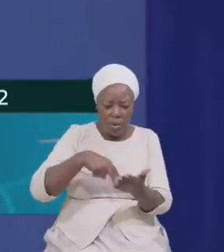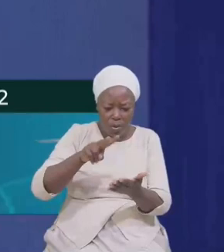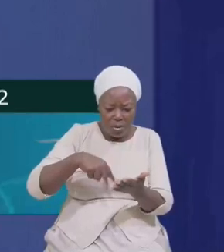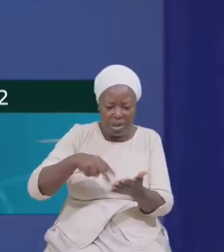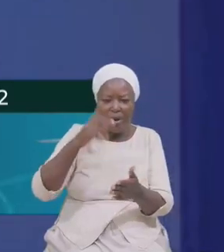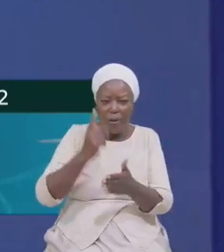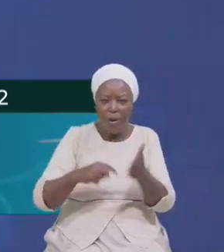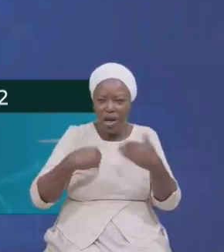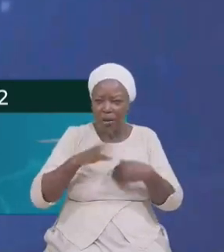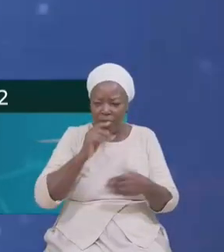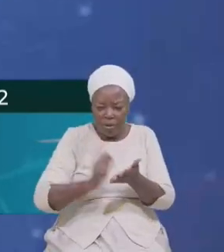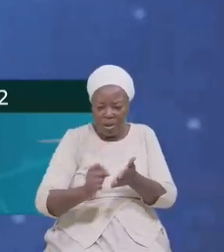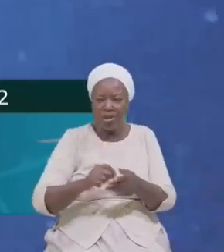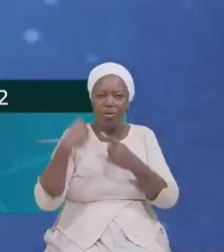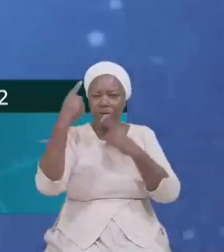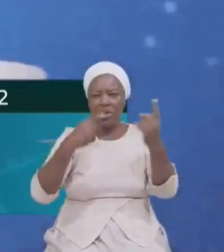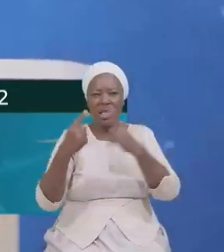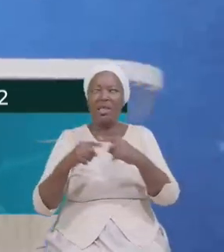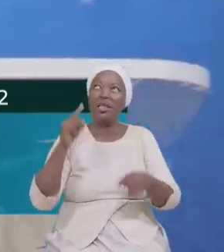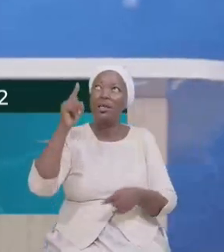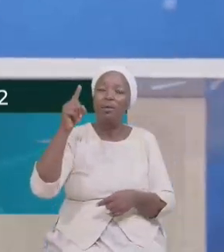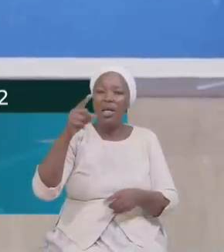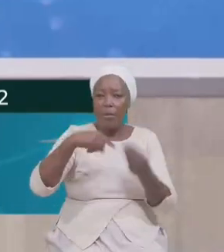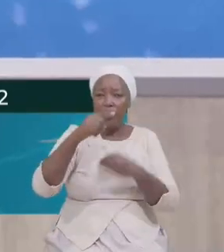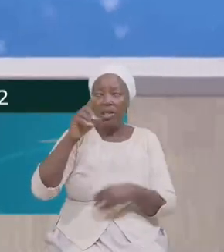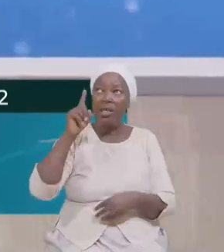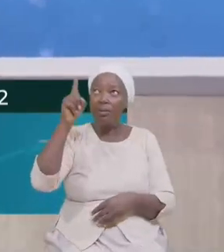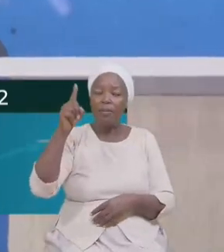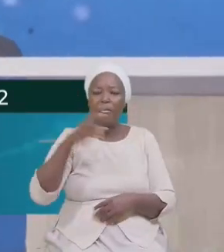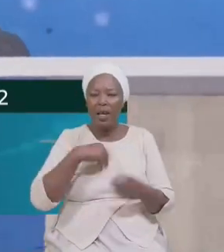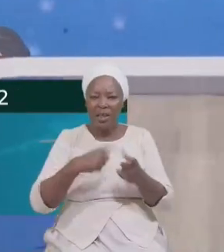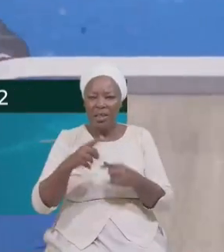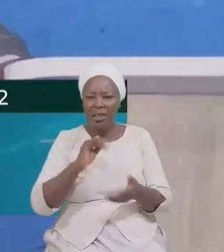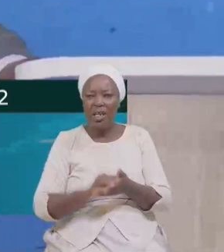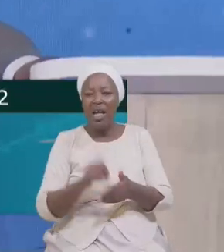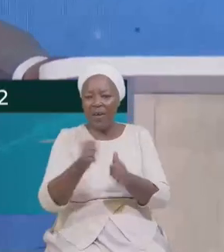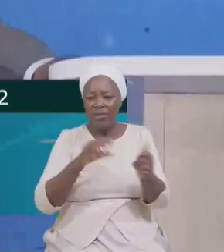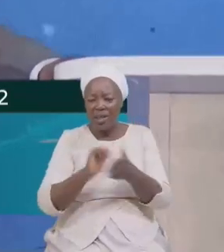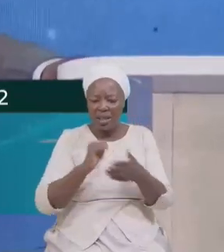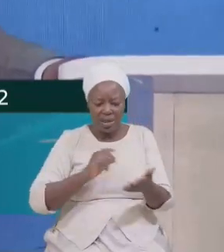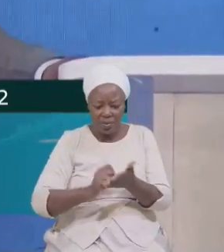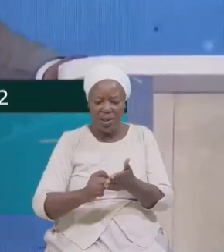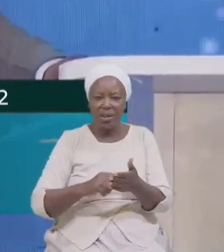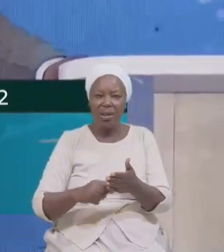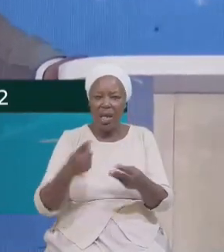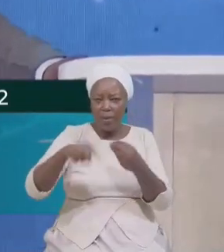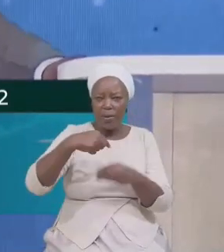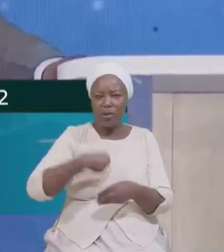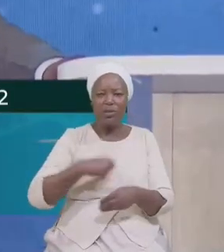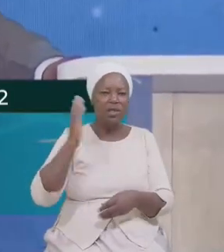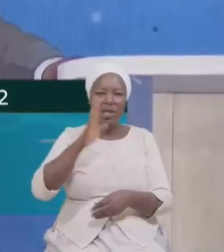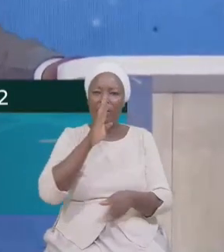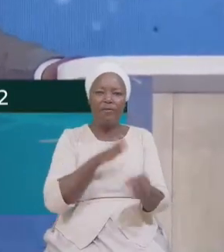le concernant. Et il dit, tout ce qui est écrit me concernant sera accompli.